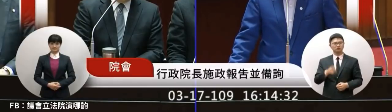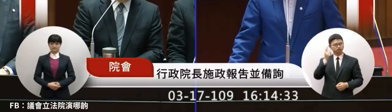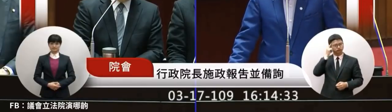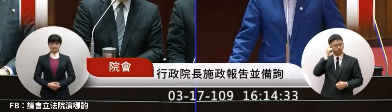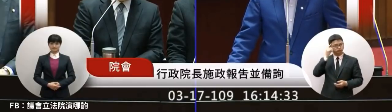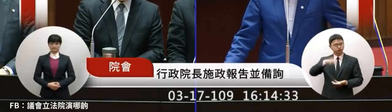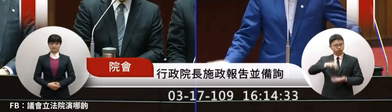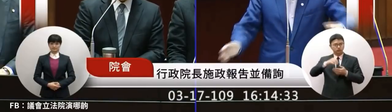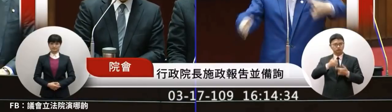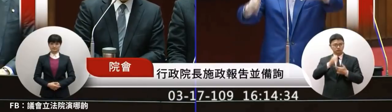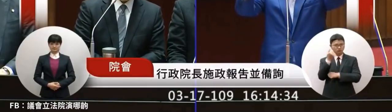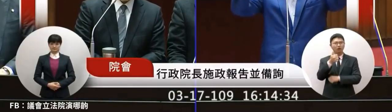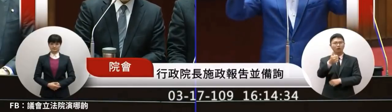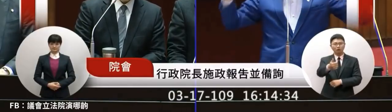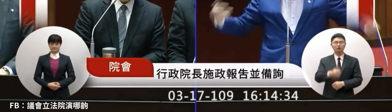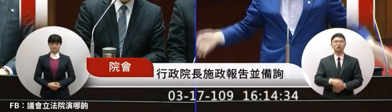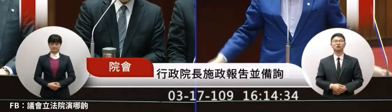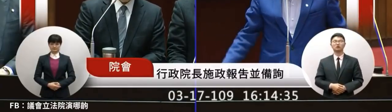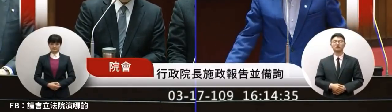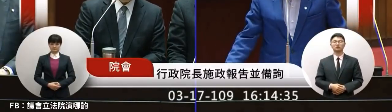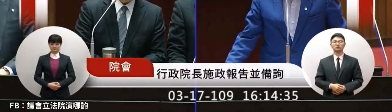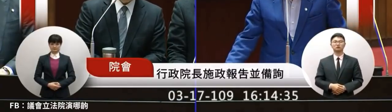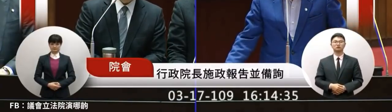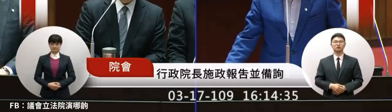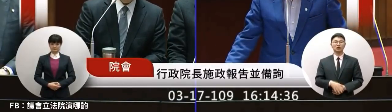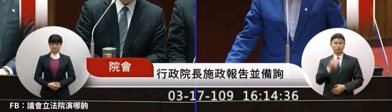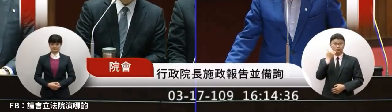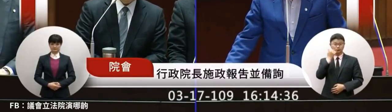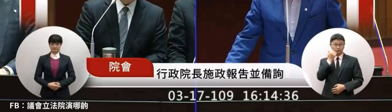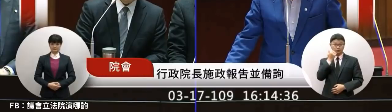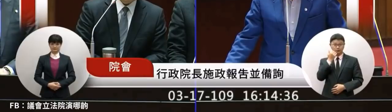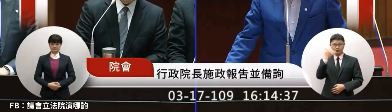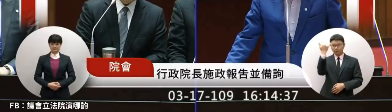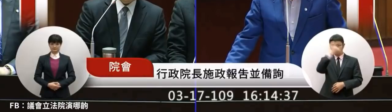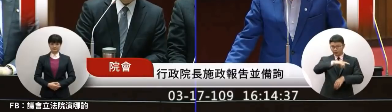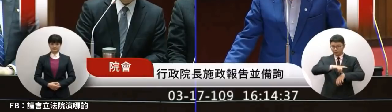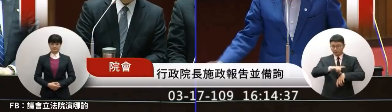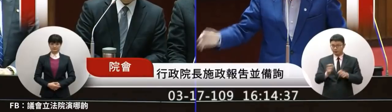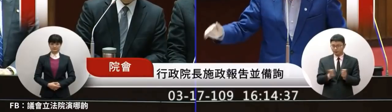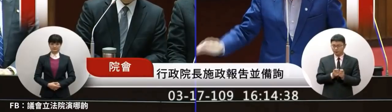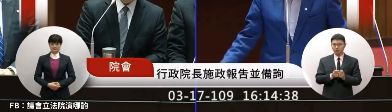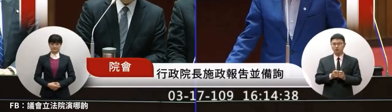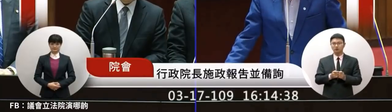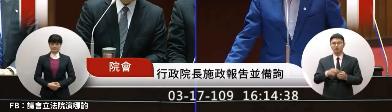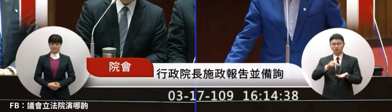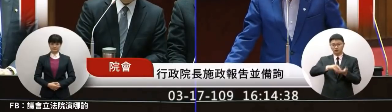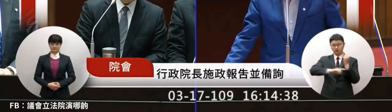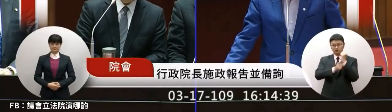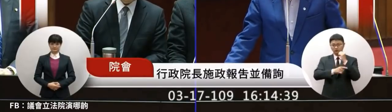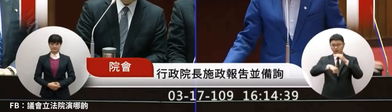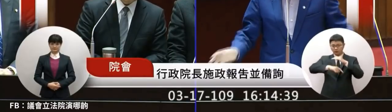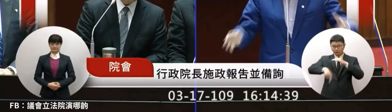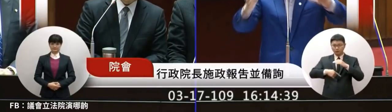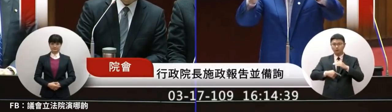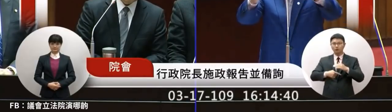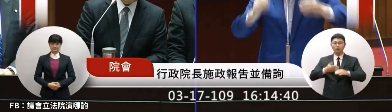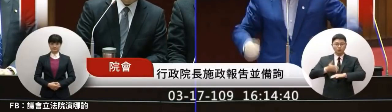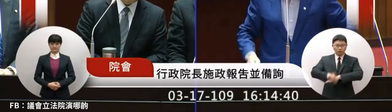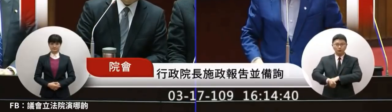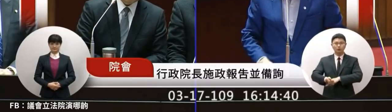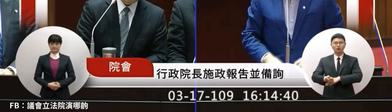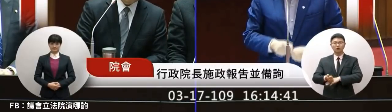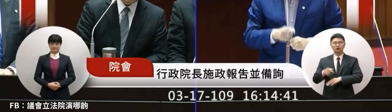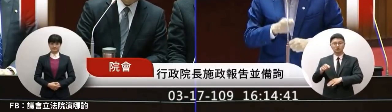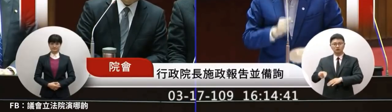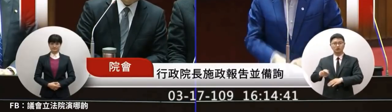议。如果说你只想说、哦、我们通过的啊，我们这次立法院院会所通过的授予你